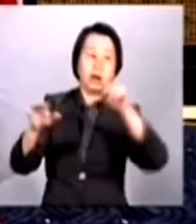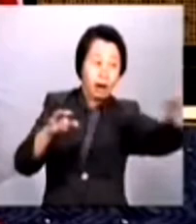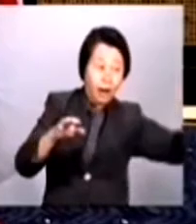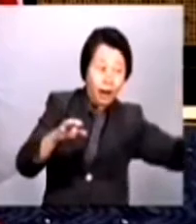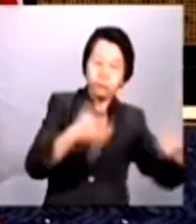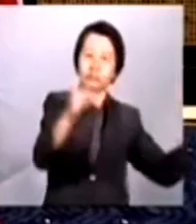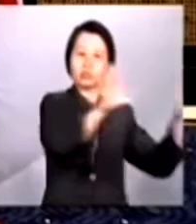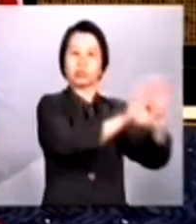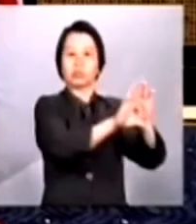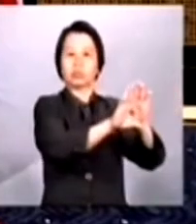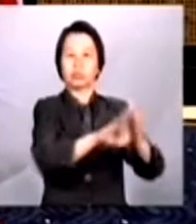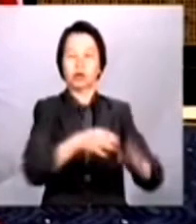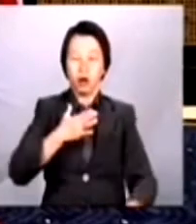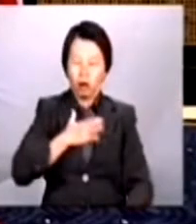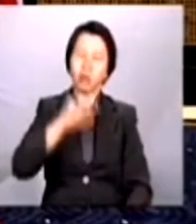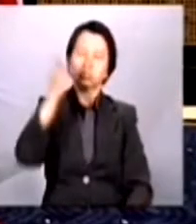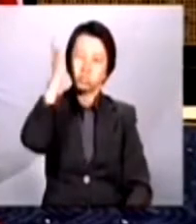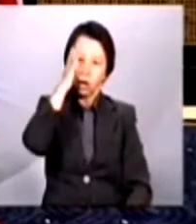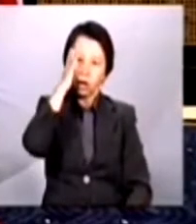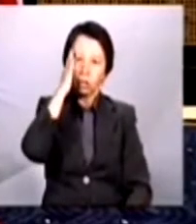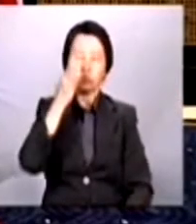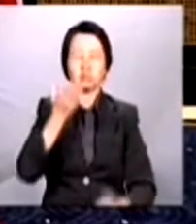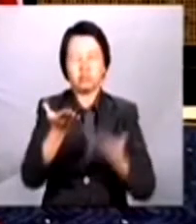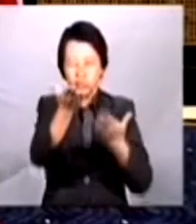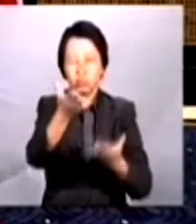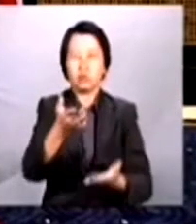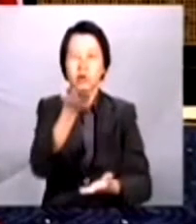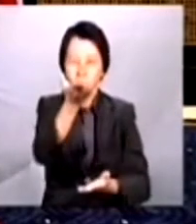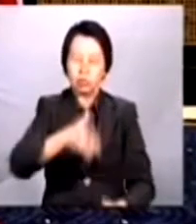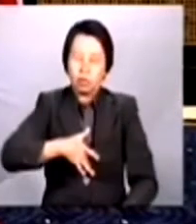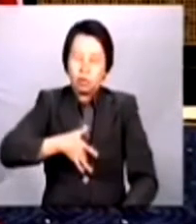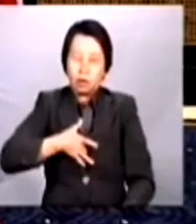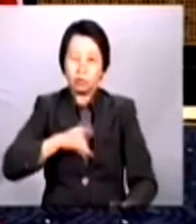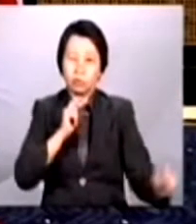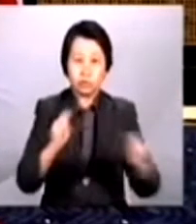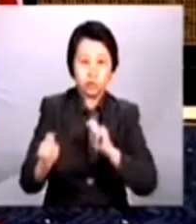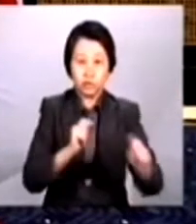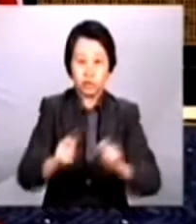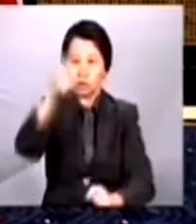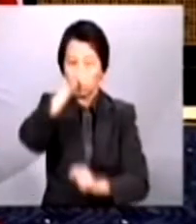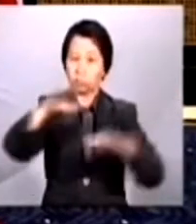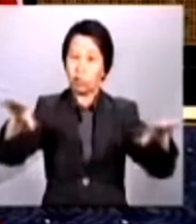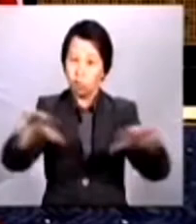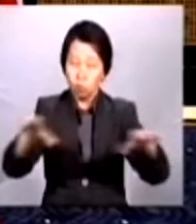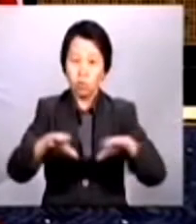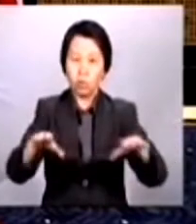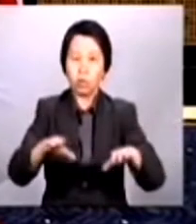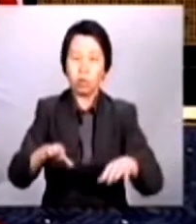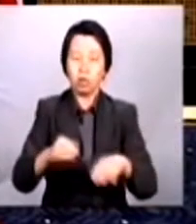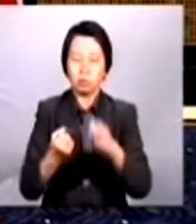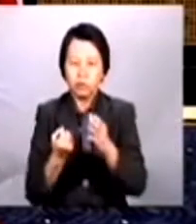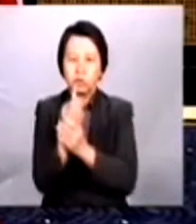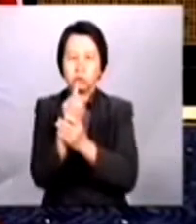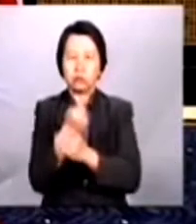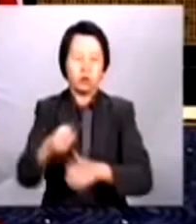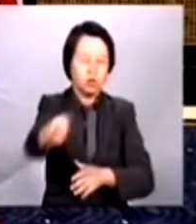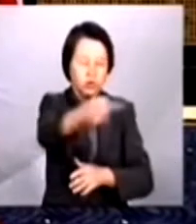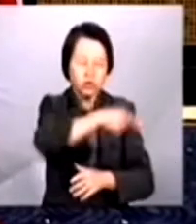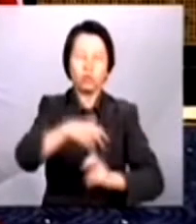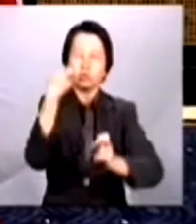sudah bahwa saudara dan sehari mungkin masukkan bahwa Tindakan yang diambil oleh kerajaan ini menimbulkan